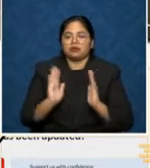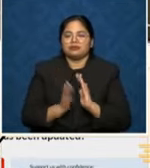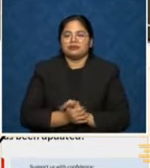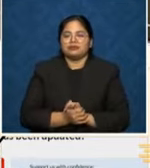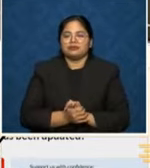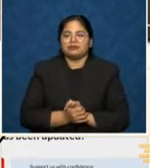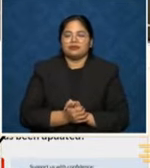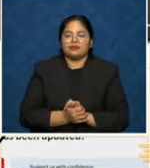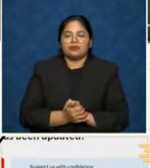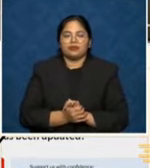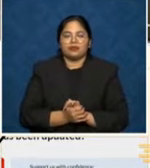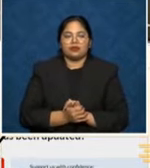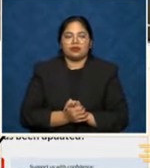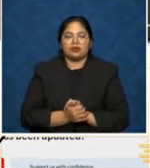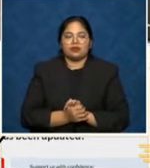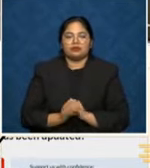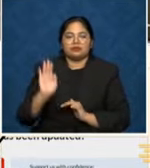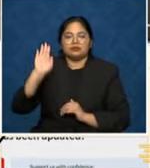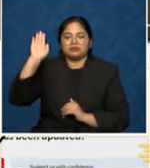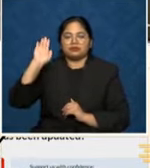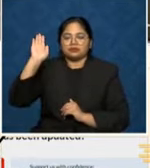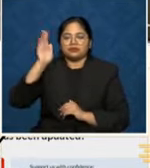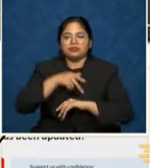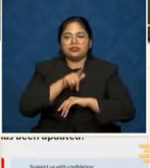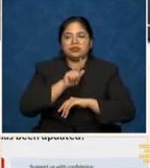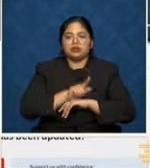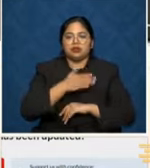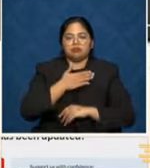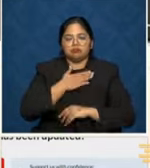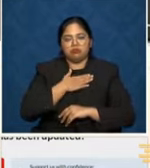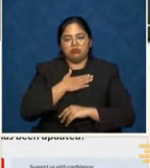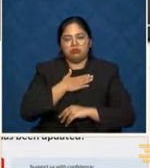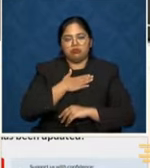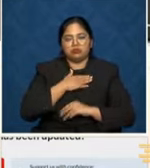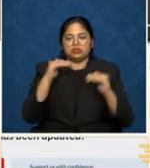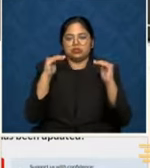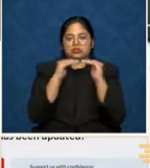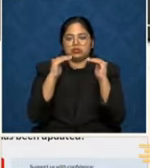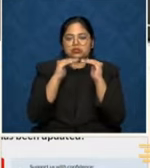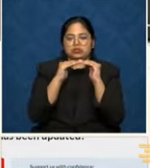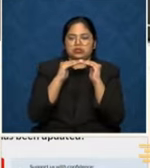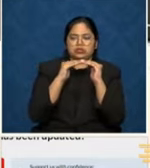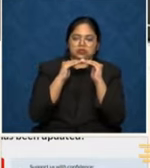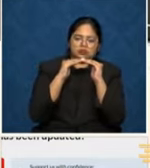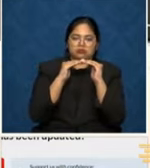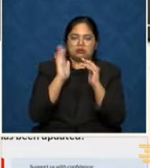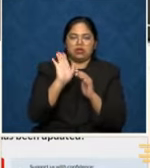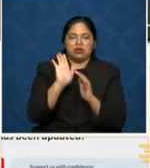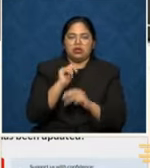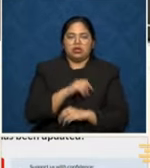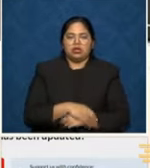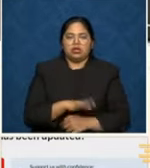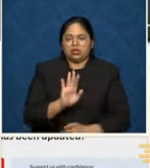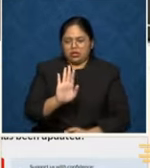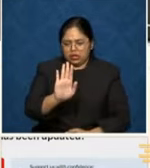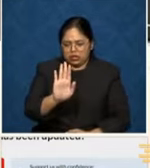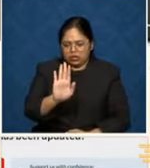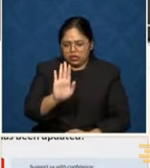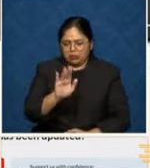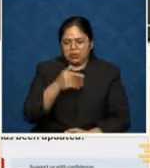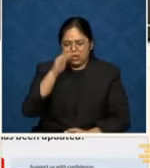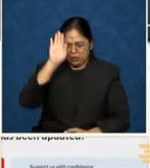ท่านประธานครับผมขออนุญาตใช้สิทธิ์ภาคพินครับท่านประธานครับผมถากรครับท่านประธานครับ เอาท่าน สั้น